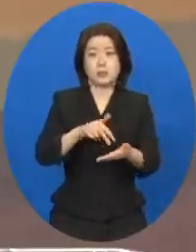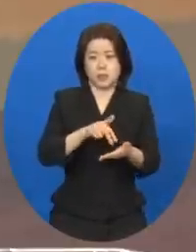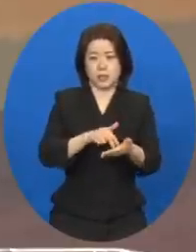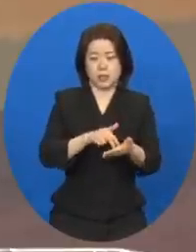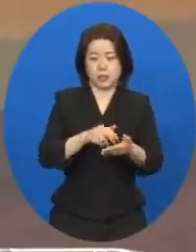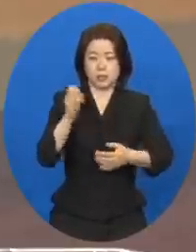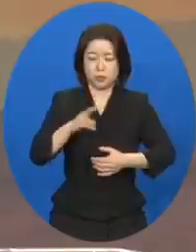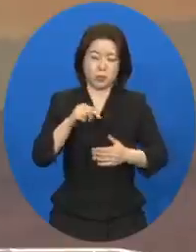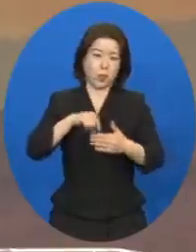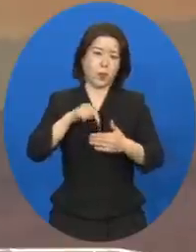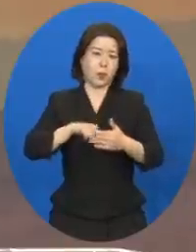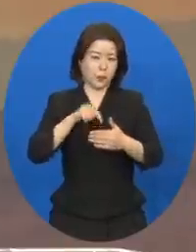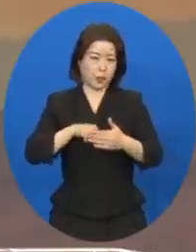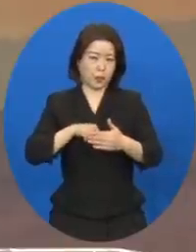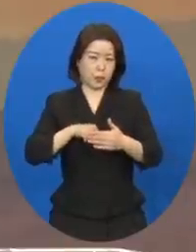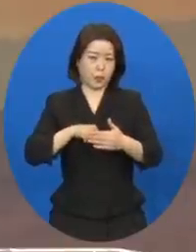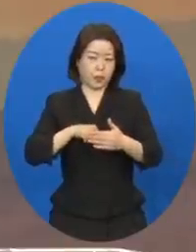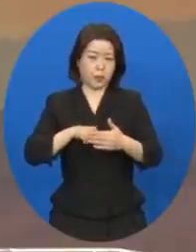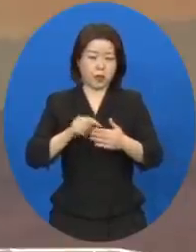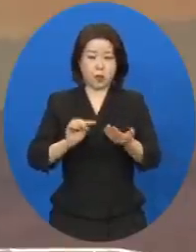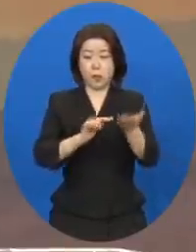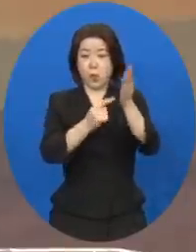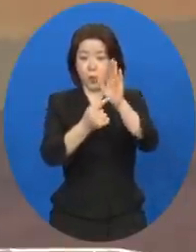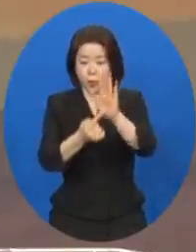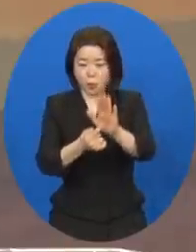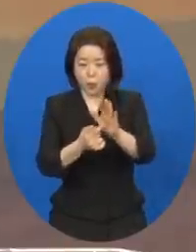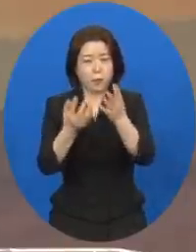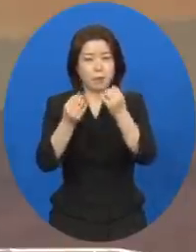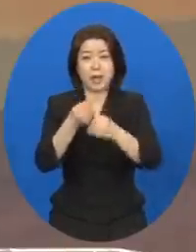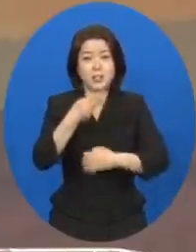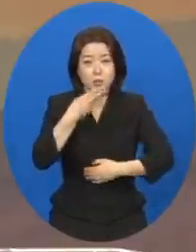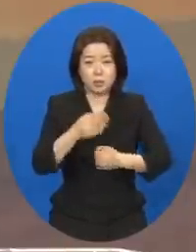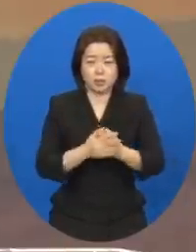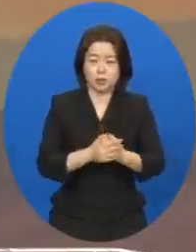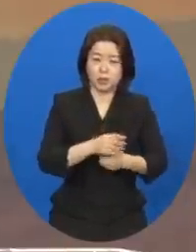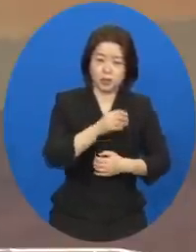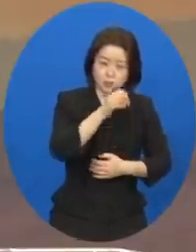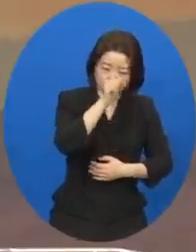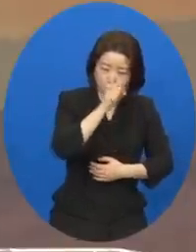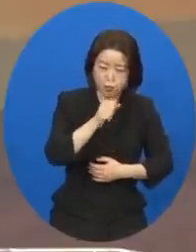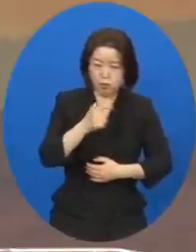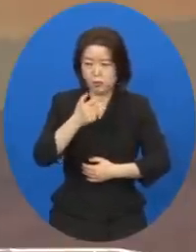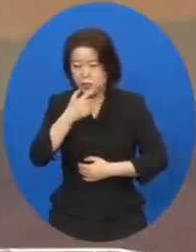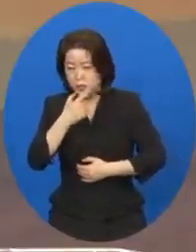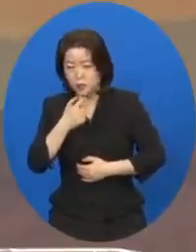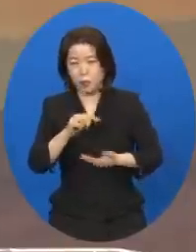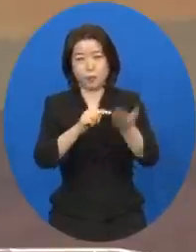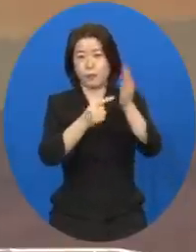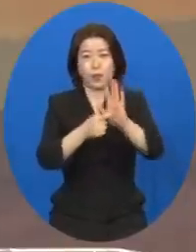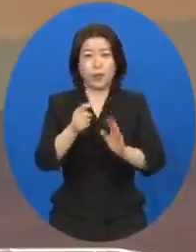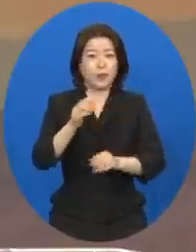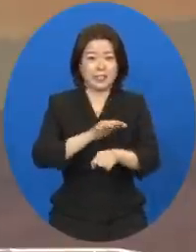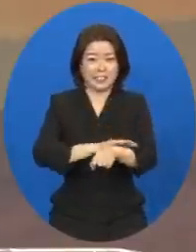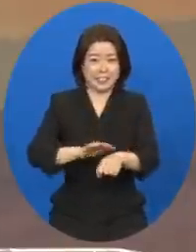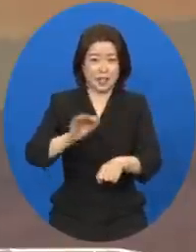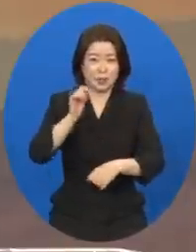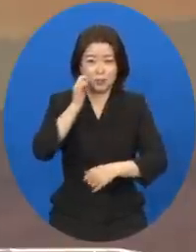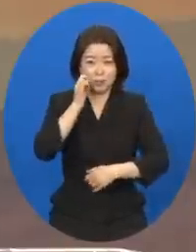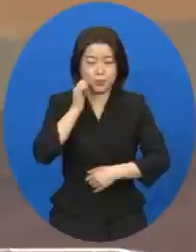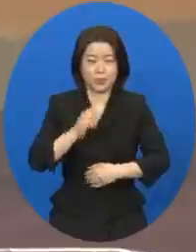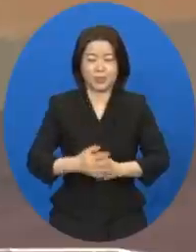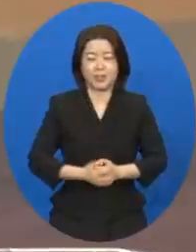내성적이라 표현이 잘 없는 사람입니다. 좋은 것도 싫은 것도. 특히 어릴